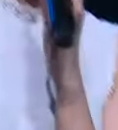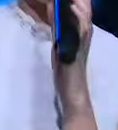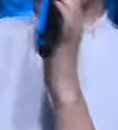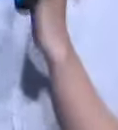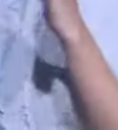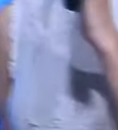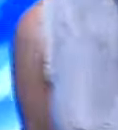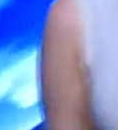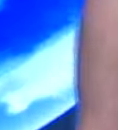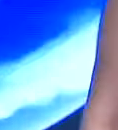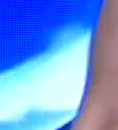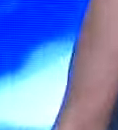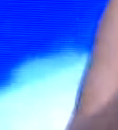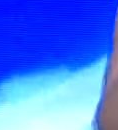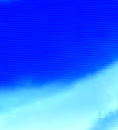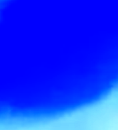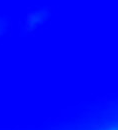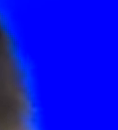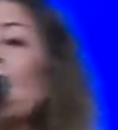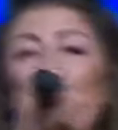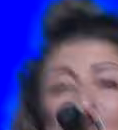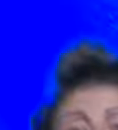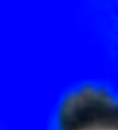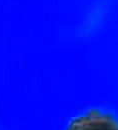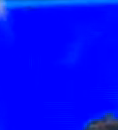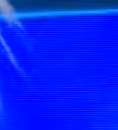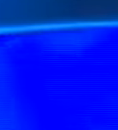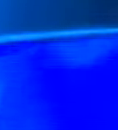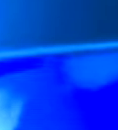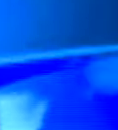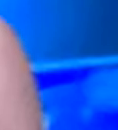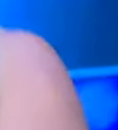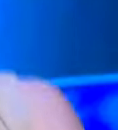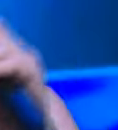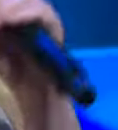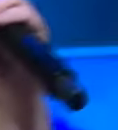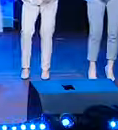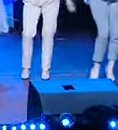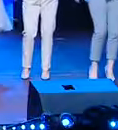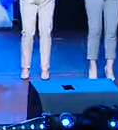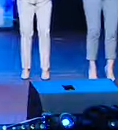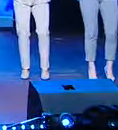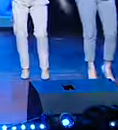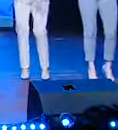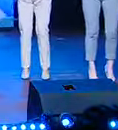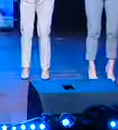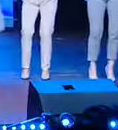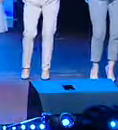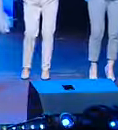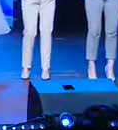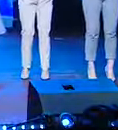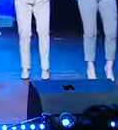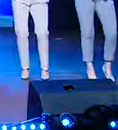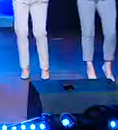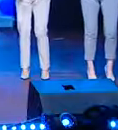północy wejdźmy na dach, by pod gołym niebem spać. I niech każdy to widzi,